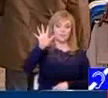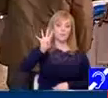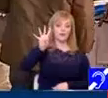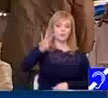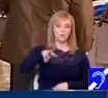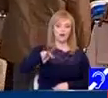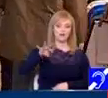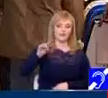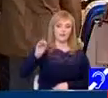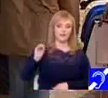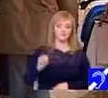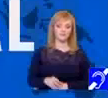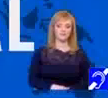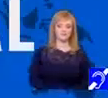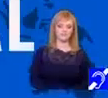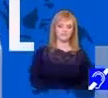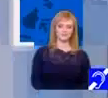martie.